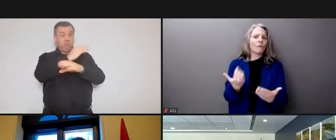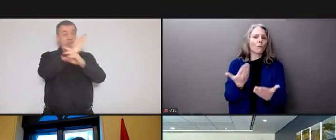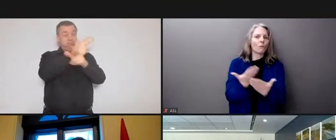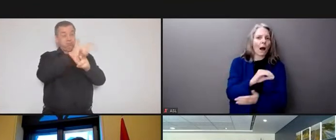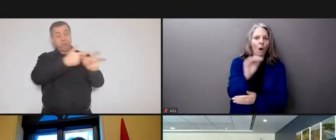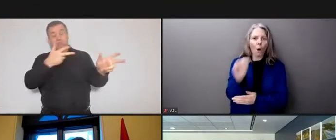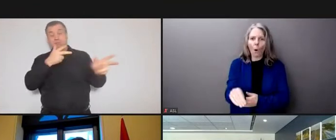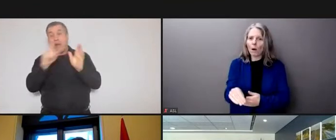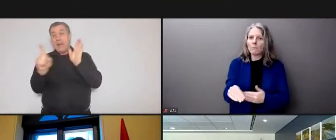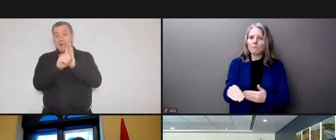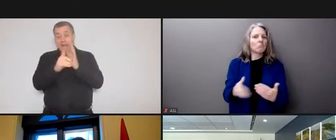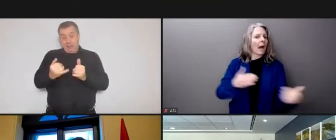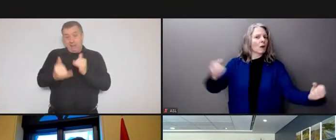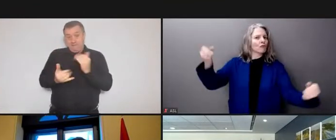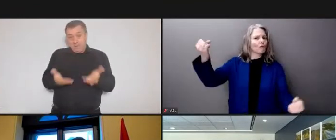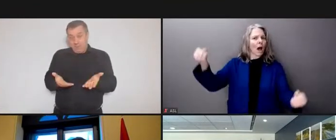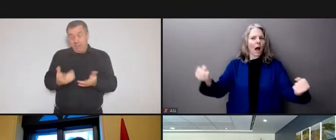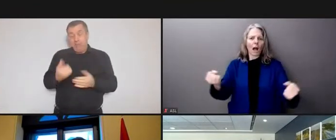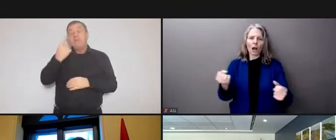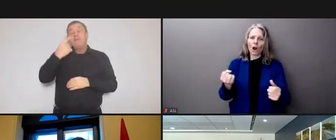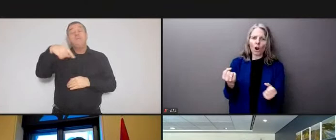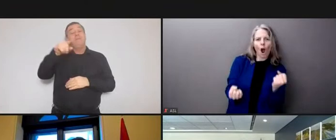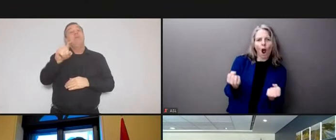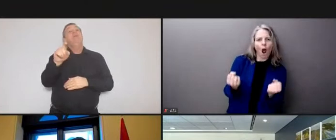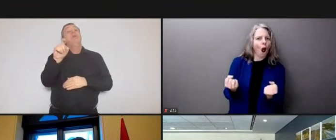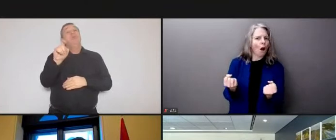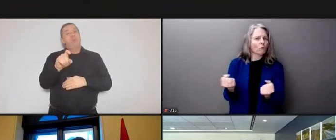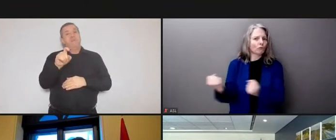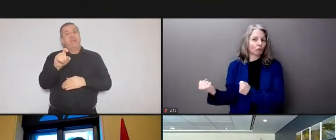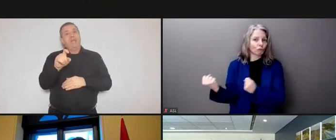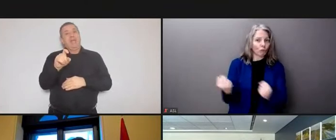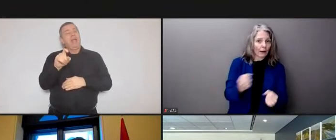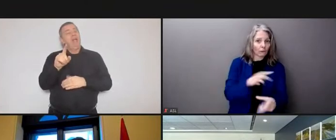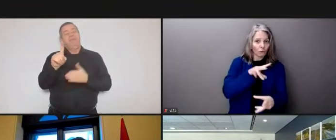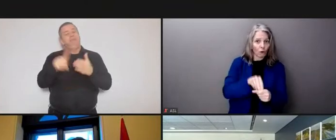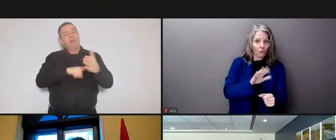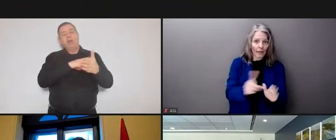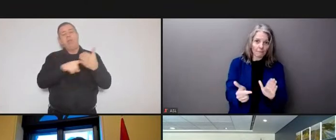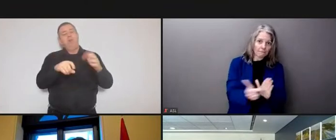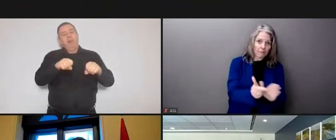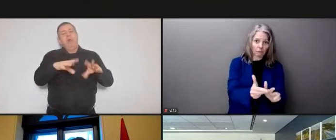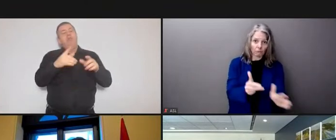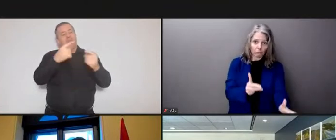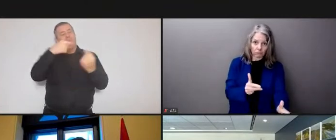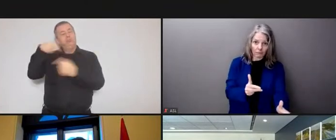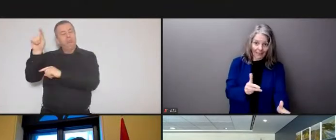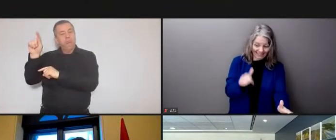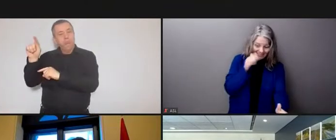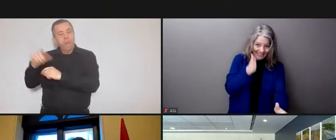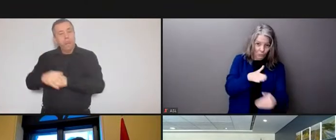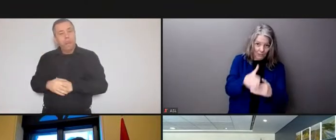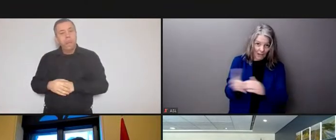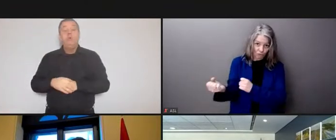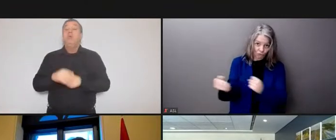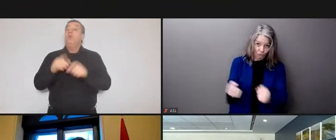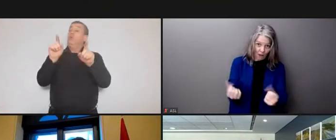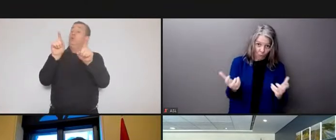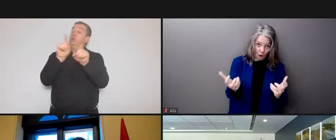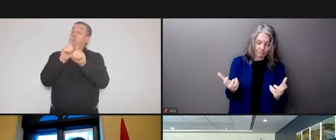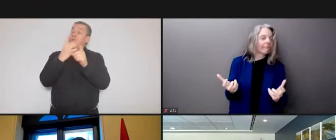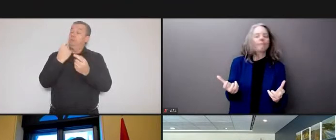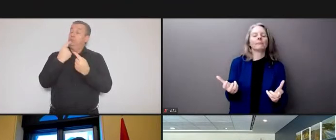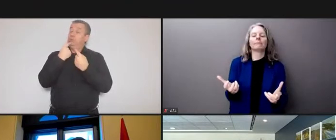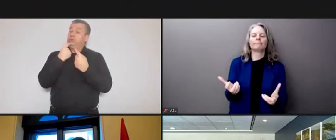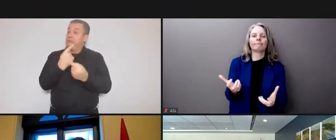cette fin de semaine vous devriez y renoncer mais je tiens aussi à